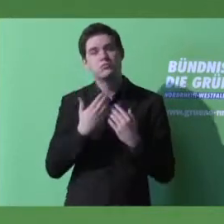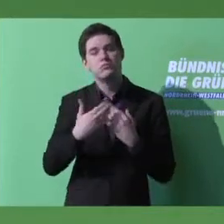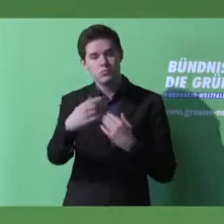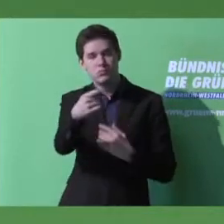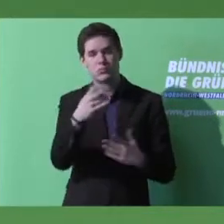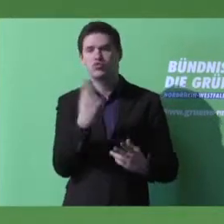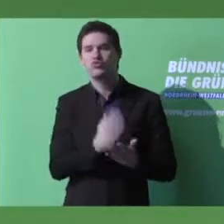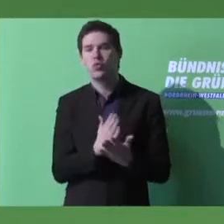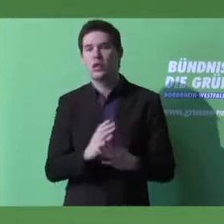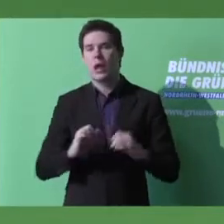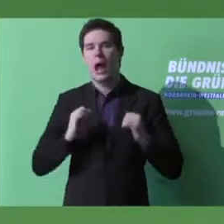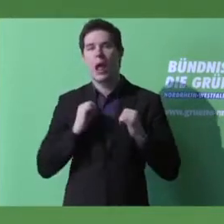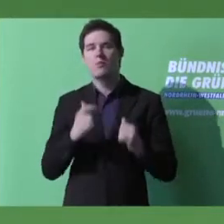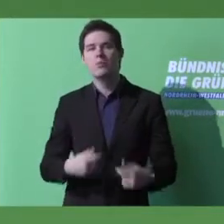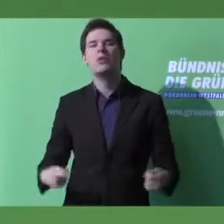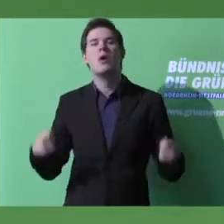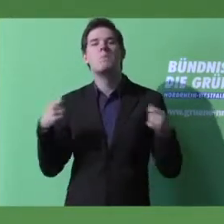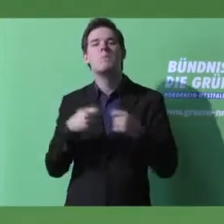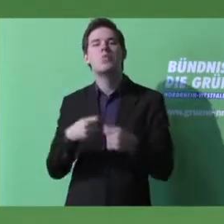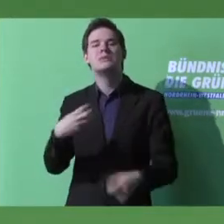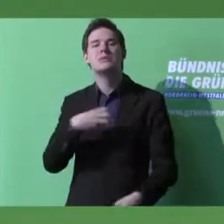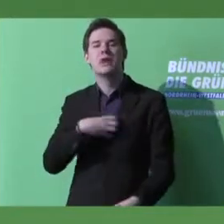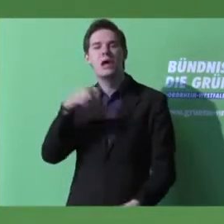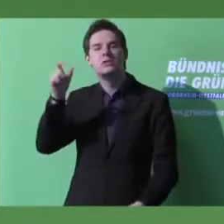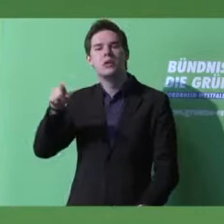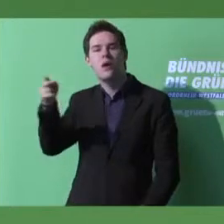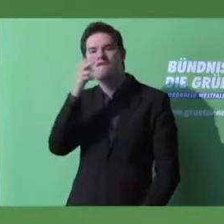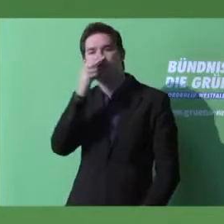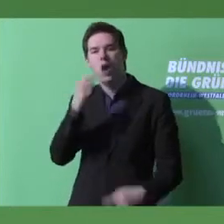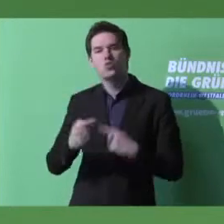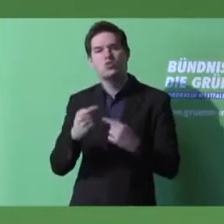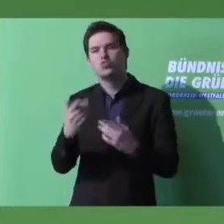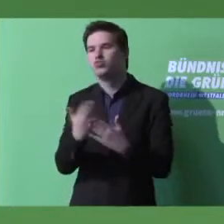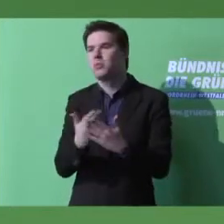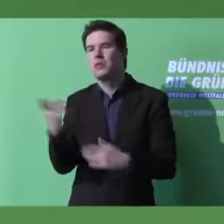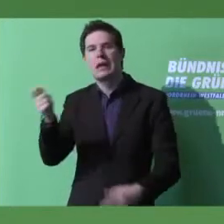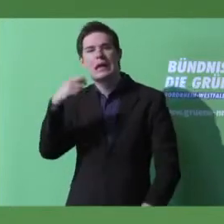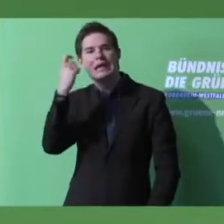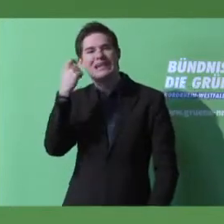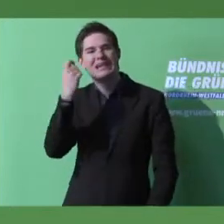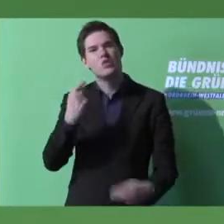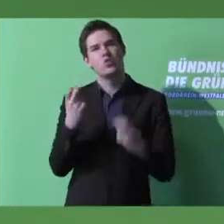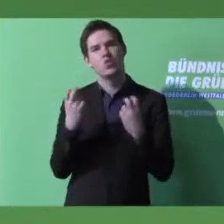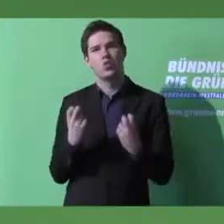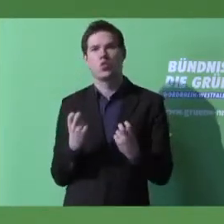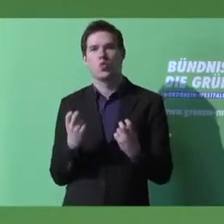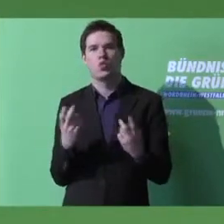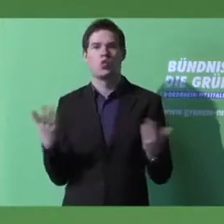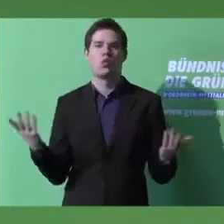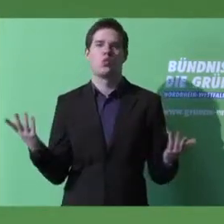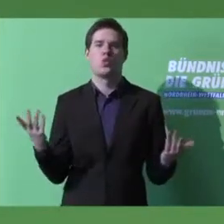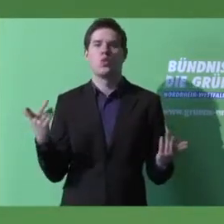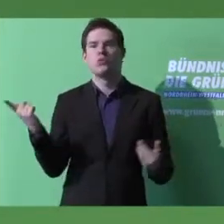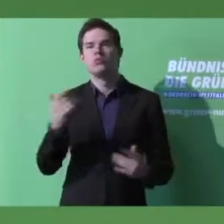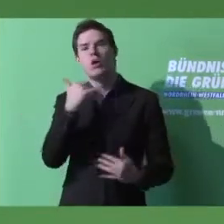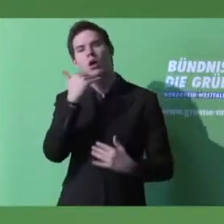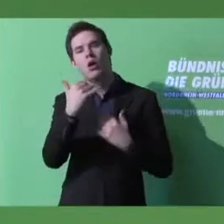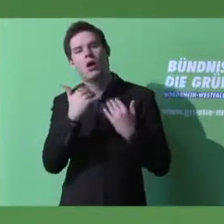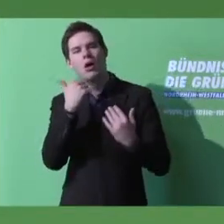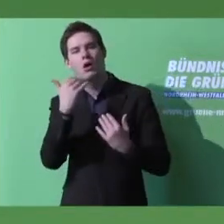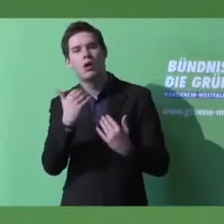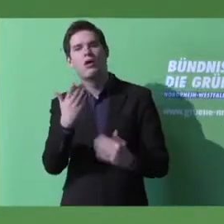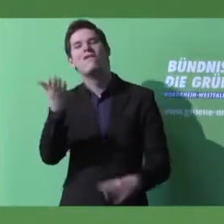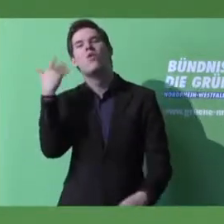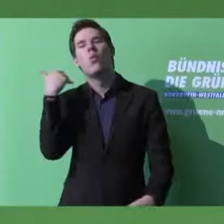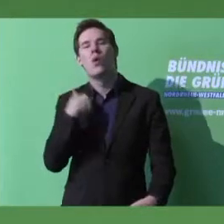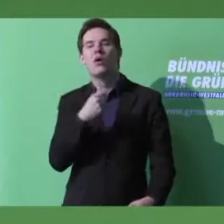die Bundeskanzlerin im Kino sitzt, wie über sie Geschichten erzählt werden, wie sie in ihrer